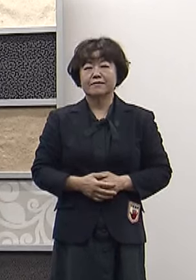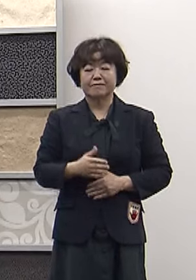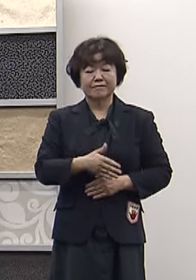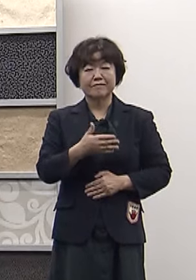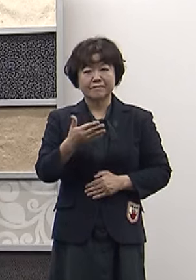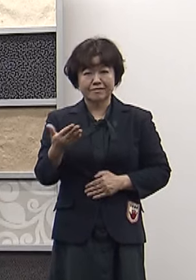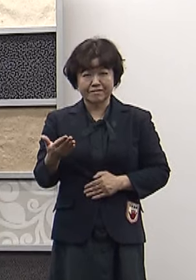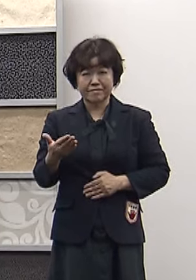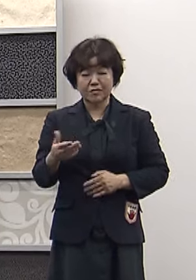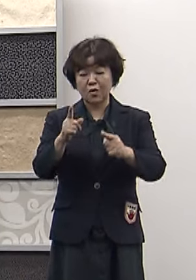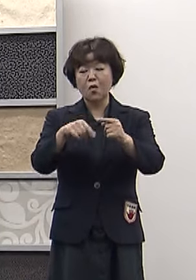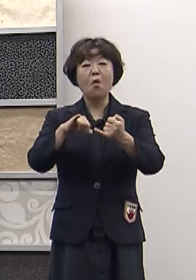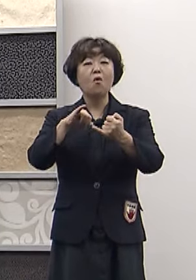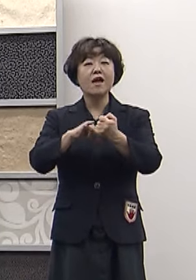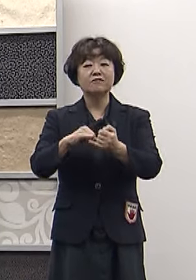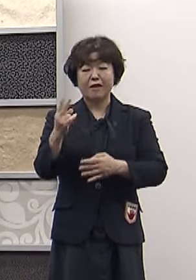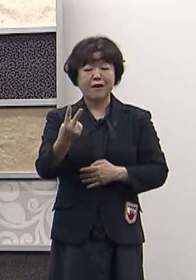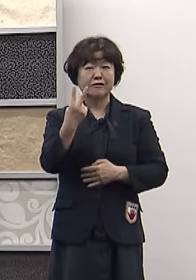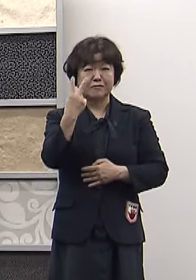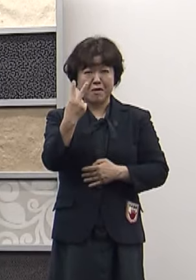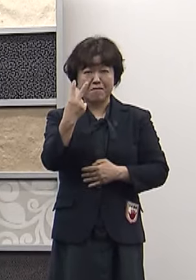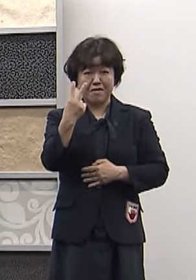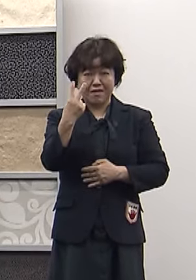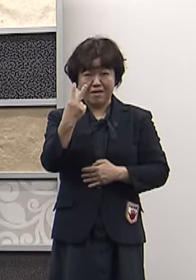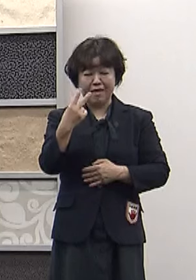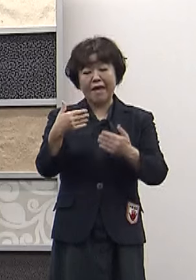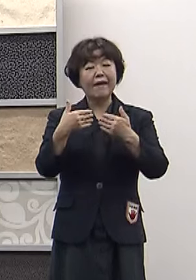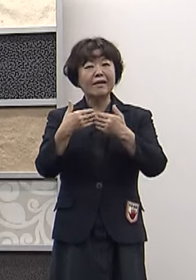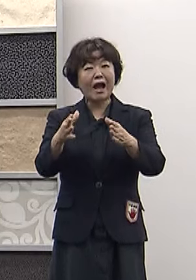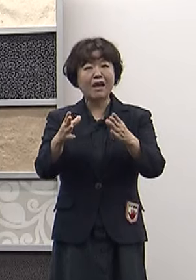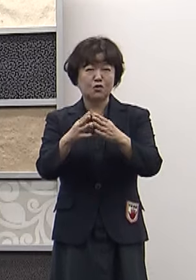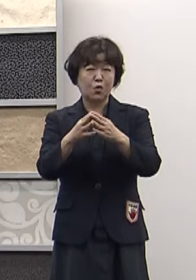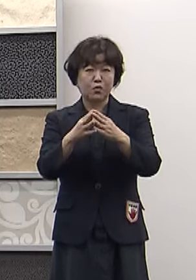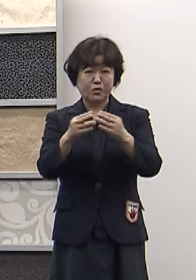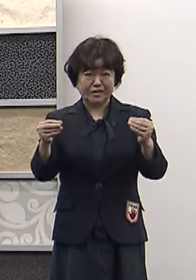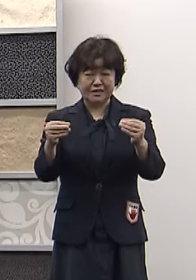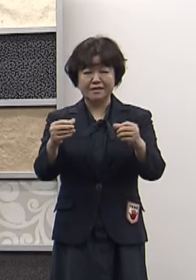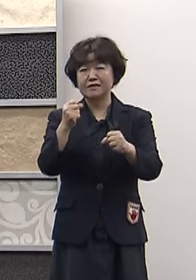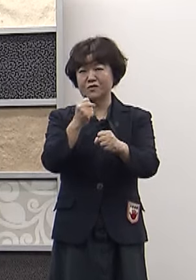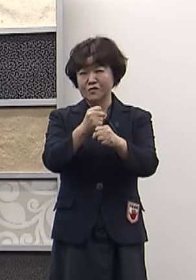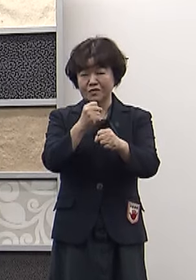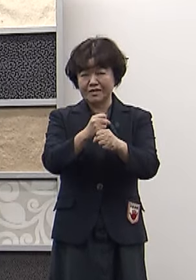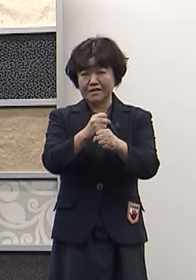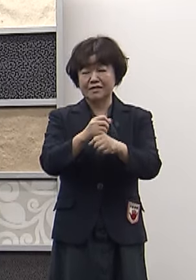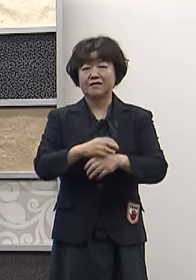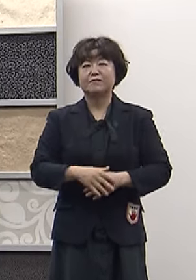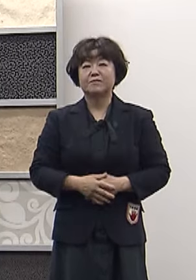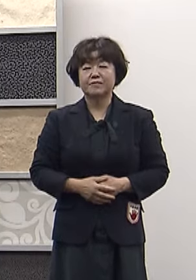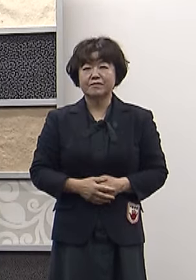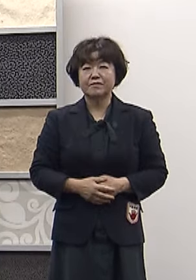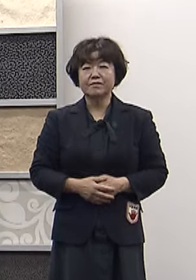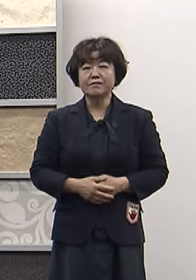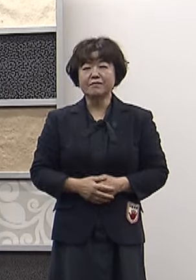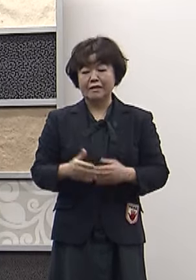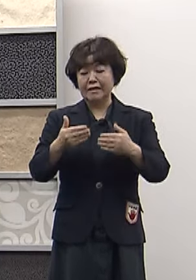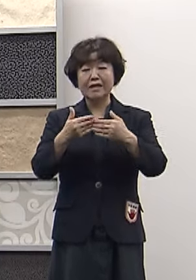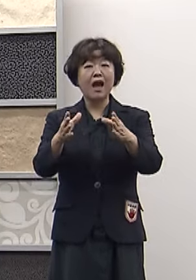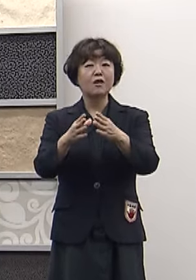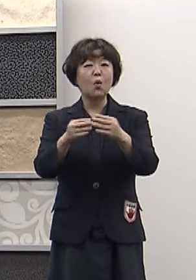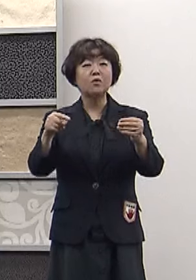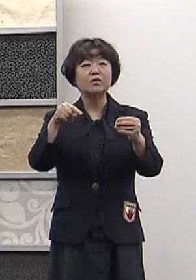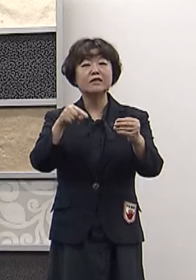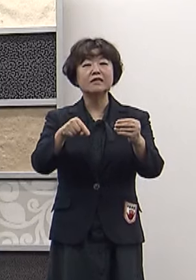次に公約の第二の柱となります開くという字を書く甲斐の国づくりについてです。この甲斐の国の